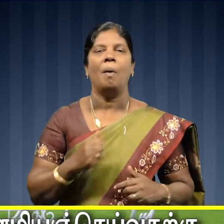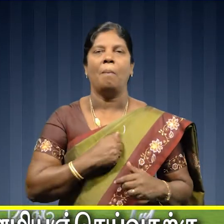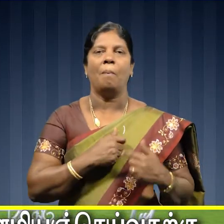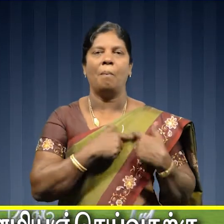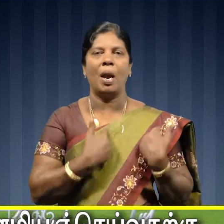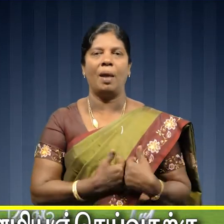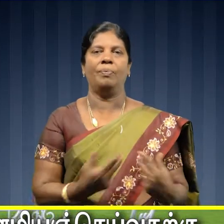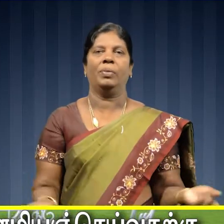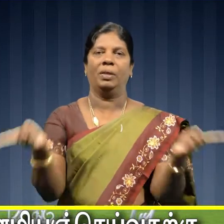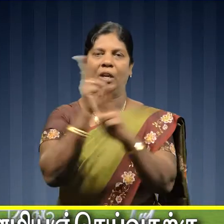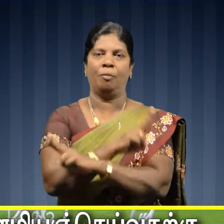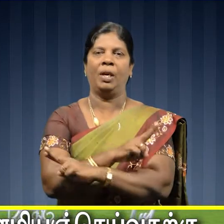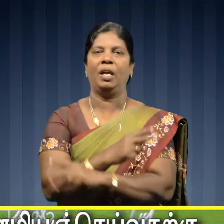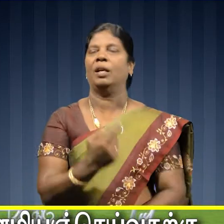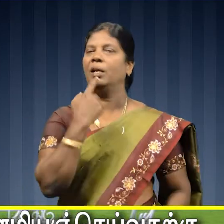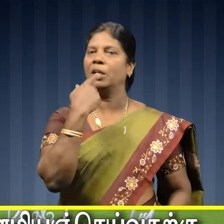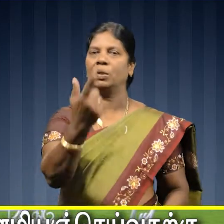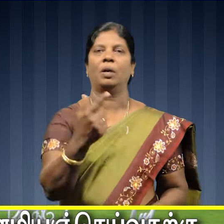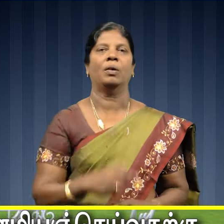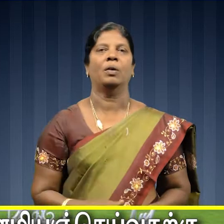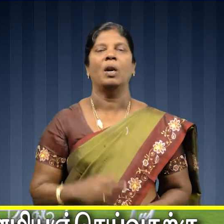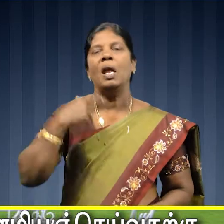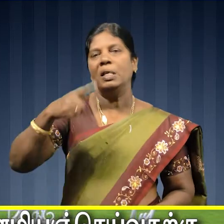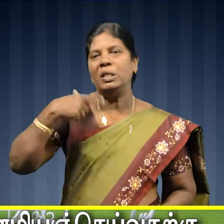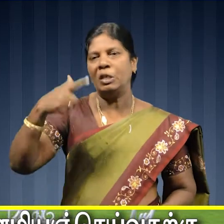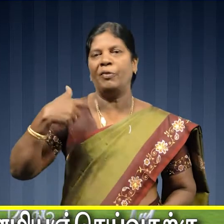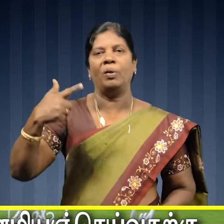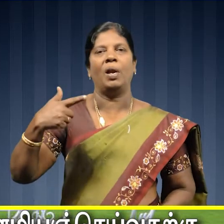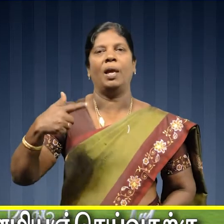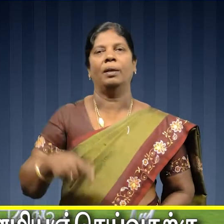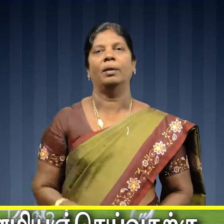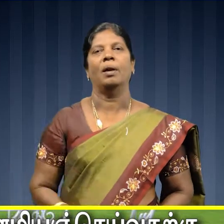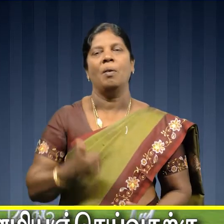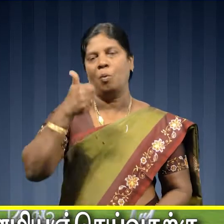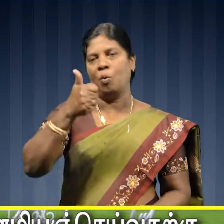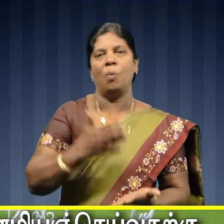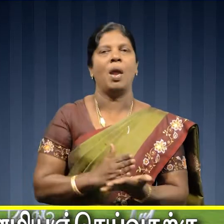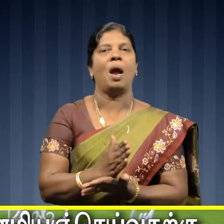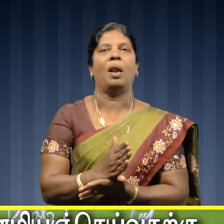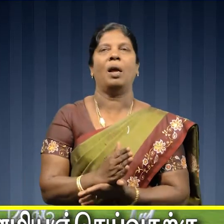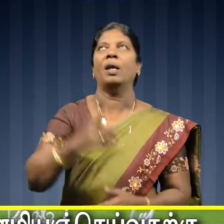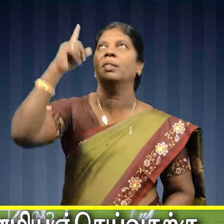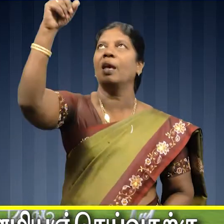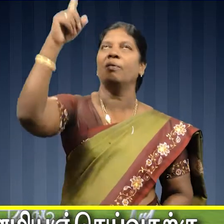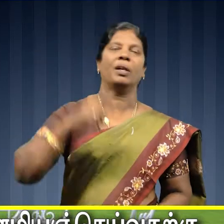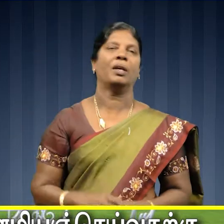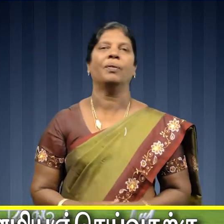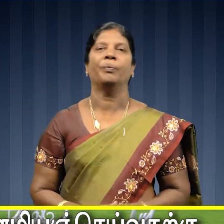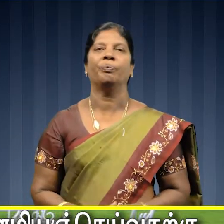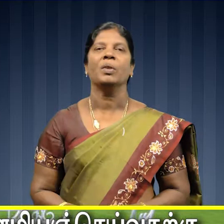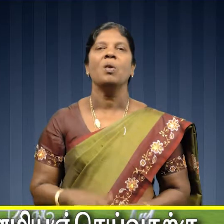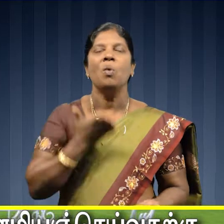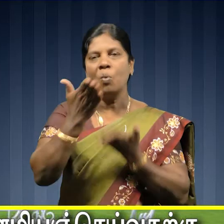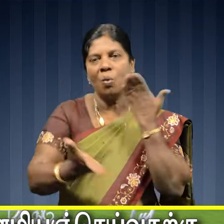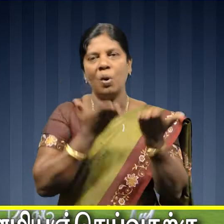தேவனிடத்தில் மனம் திரும்பினீர்கள் என்று அவர் சொல்லுகிறார். ஜீவனுள்ள மெய்யான